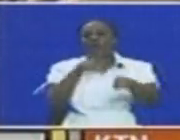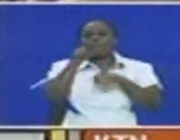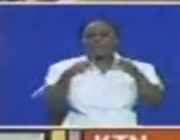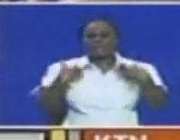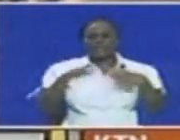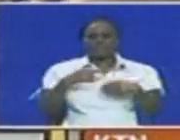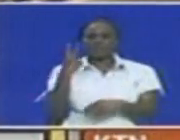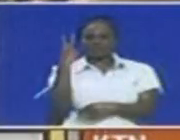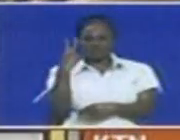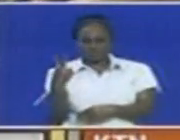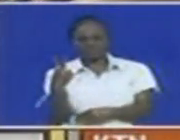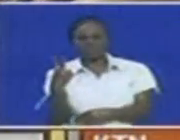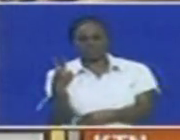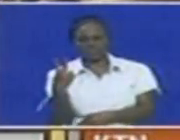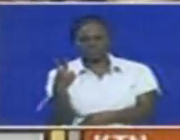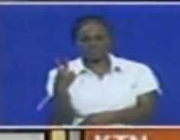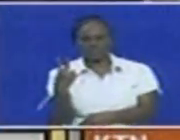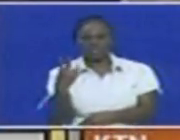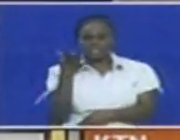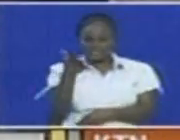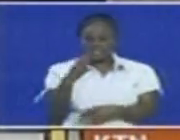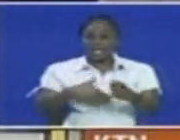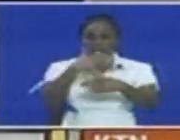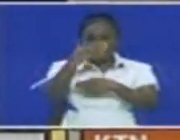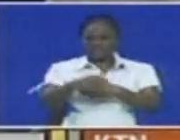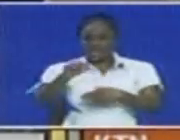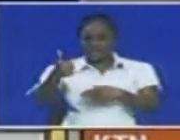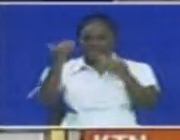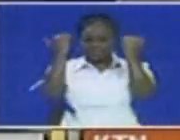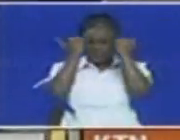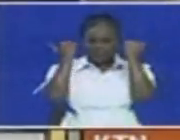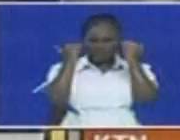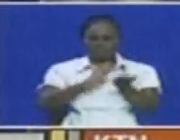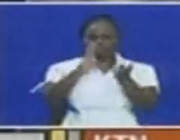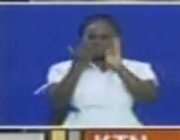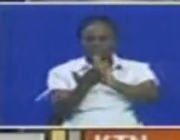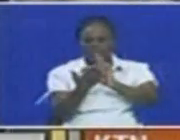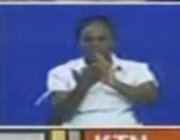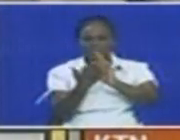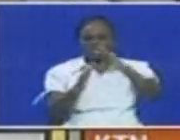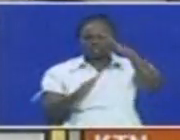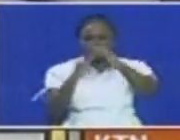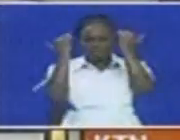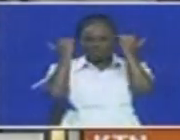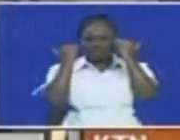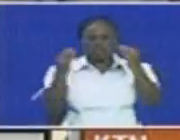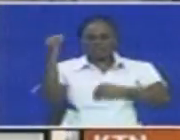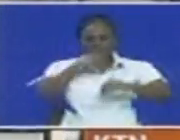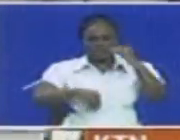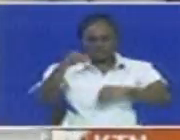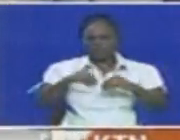Osman Mohamed na Sahal Nuno. Hii ni baada ya kesi waliowasilisha mbele ya mahakama kuu dhidi ya uchaguzi wa